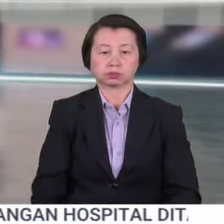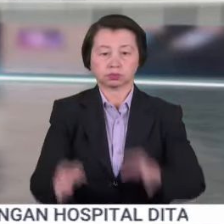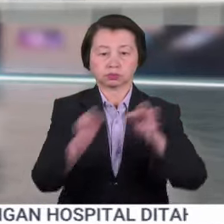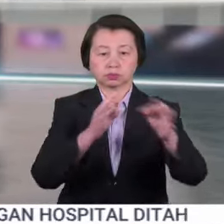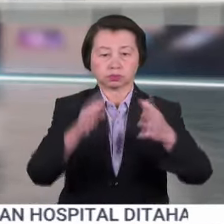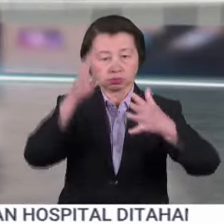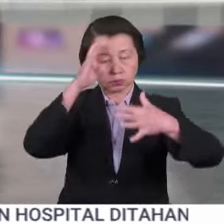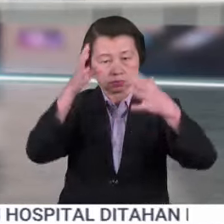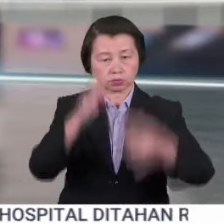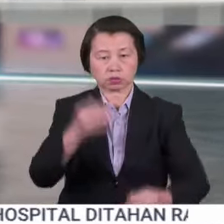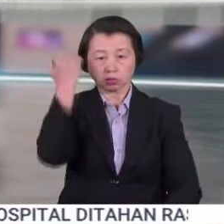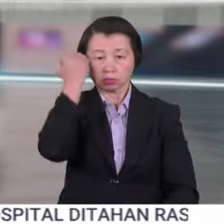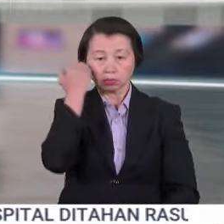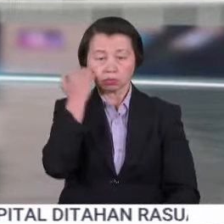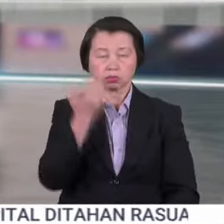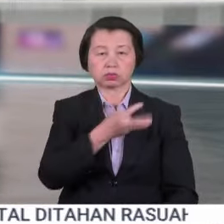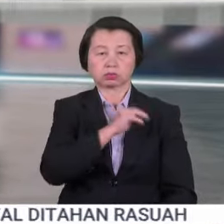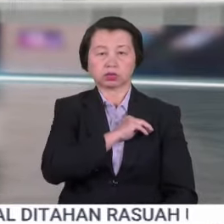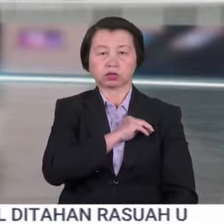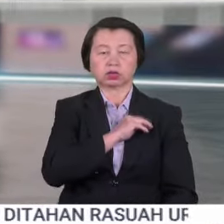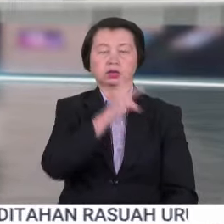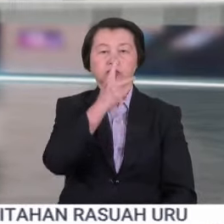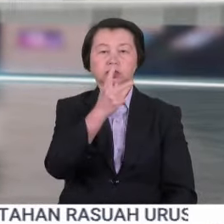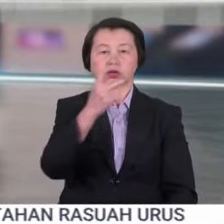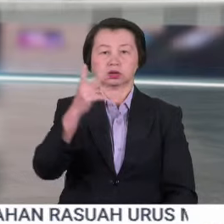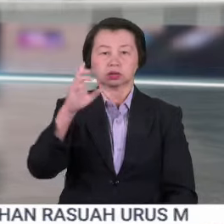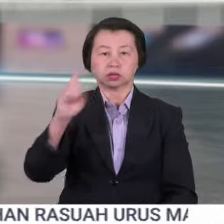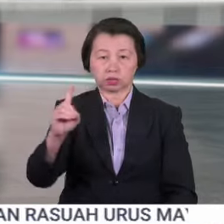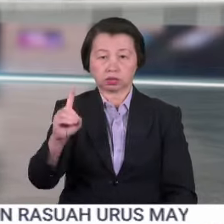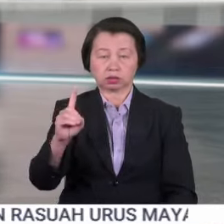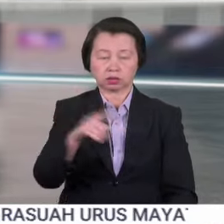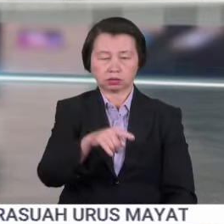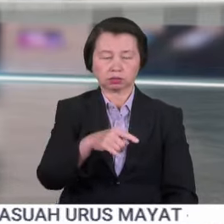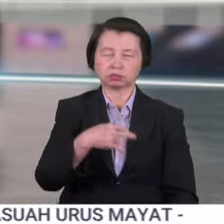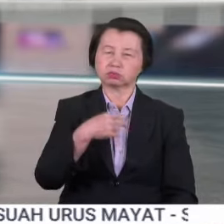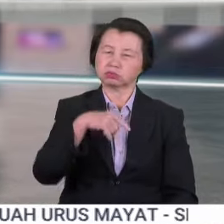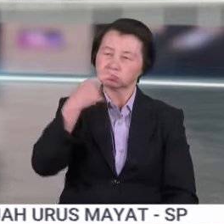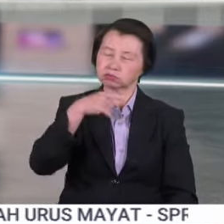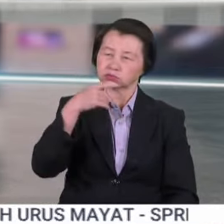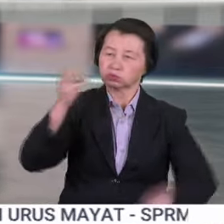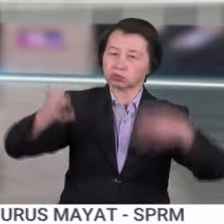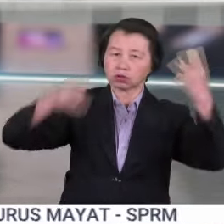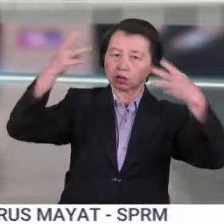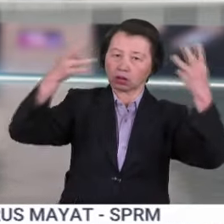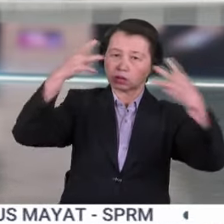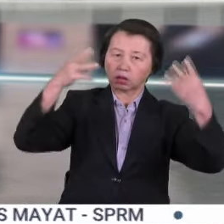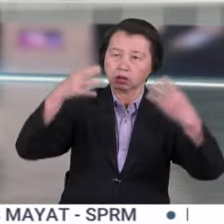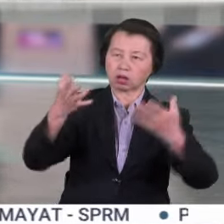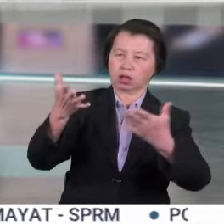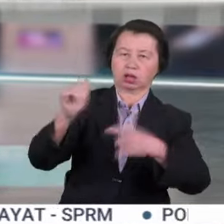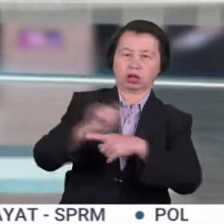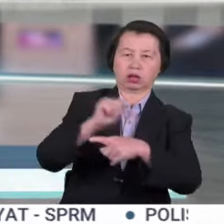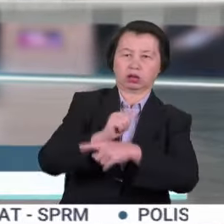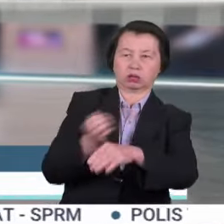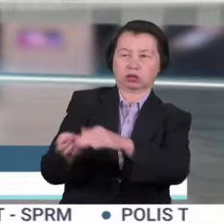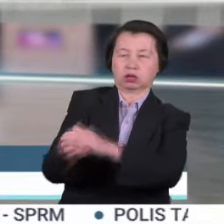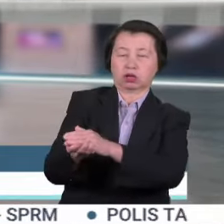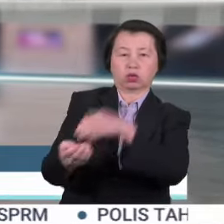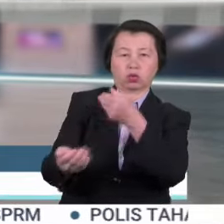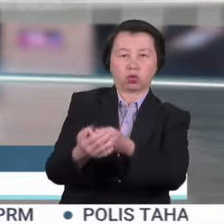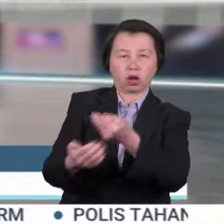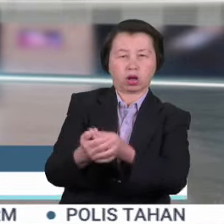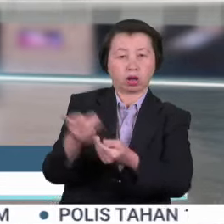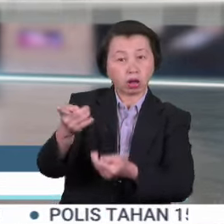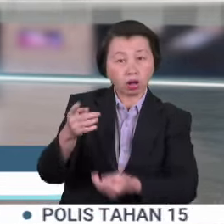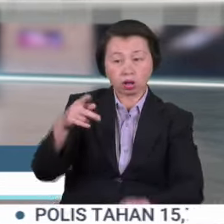Mengulas keputusan mahkamah itu, Menteri Komunikasi dan Digital Fahmi Fadil menzahirkan kebimbangan terhadap amalan sogokan wang pada